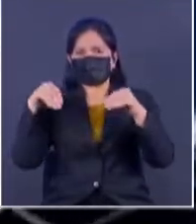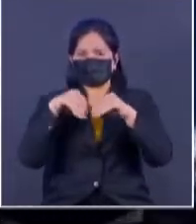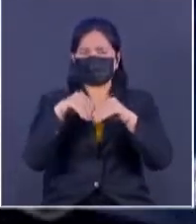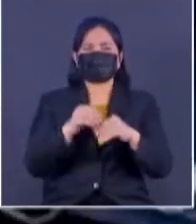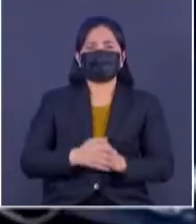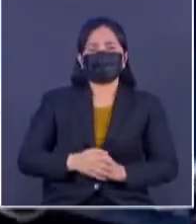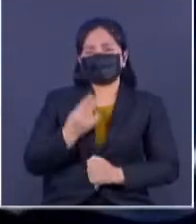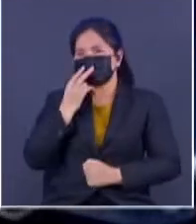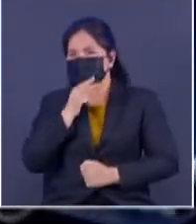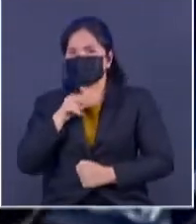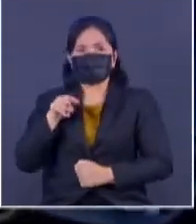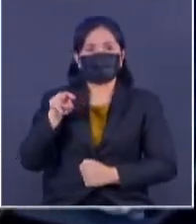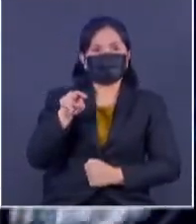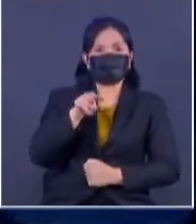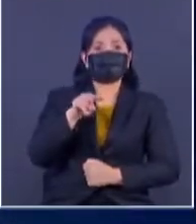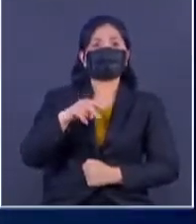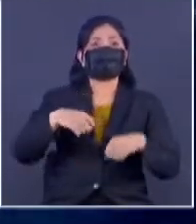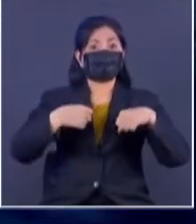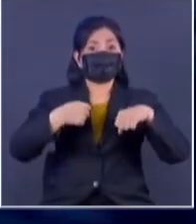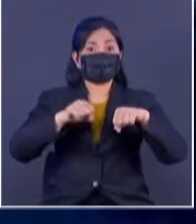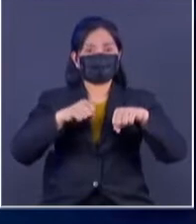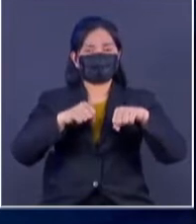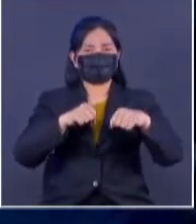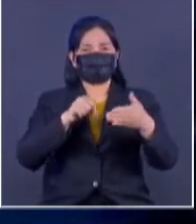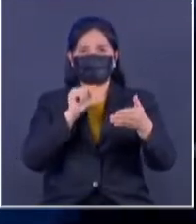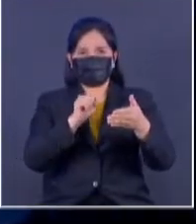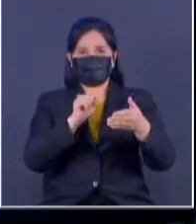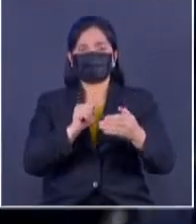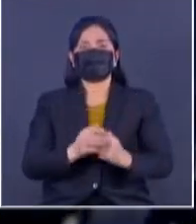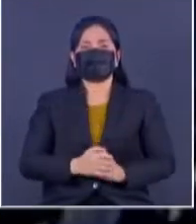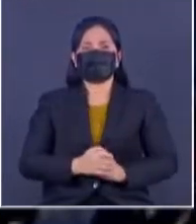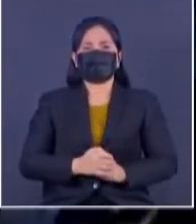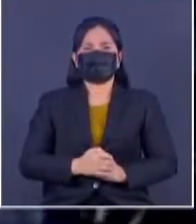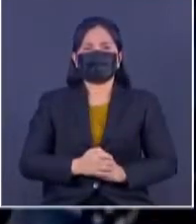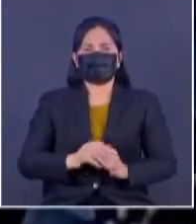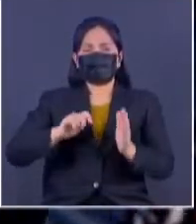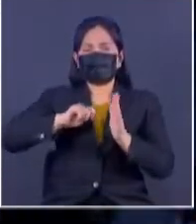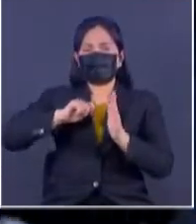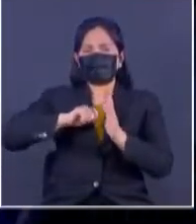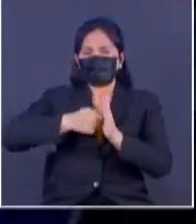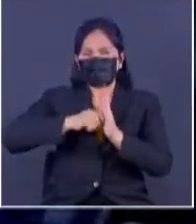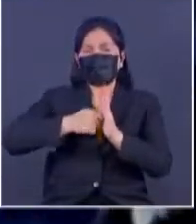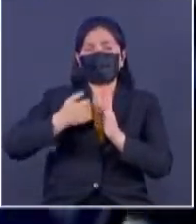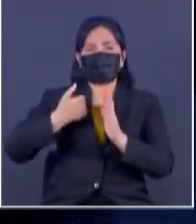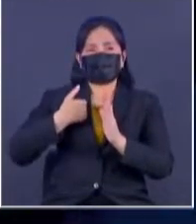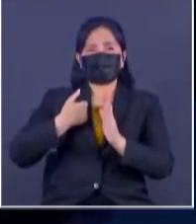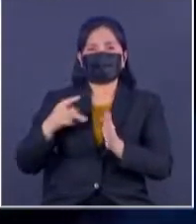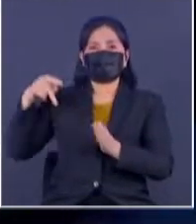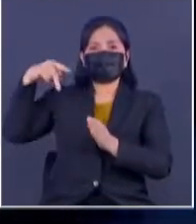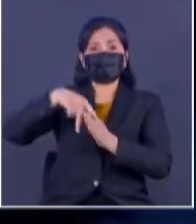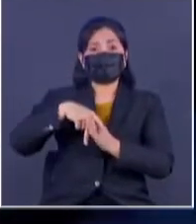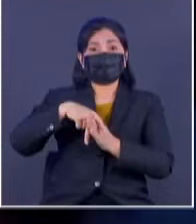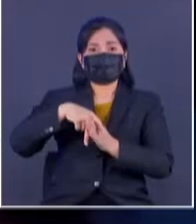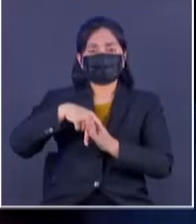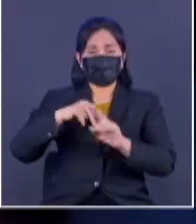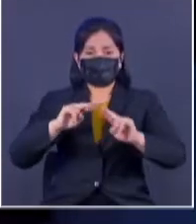ดินดูแล้วปรากฏว่ารถมอเตอร์ไซค์ของพนักงานส่งอาหารที่จอดอยู่มีกุญแจเสียบคาอยู่แล้วยังไงครับนี่ครับไม่ใ